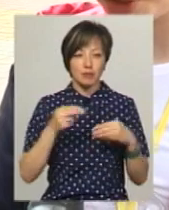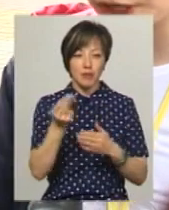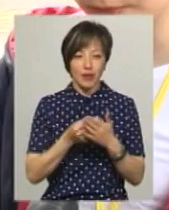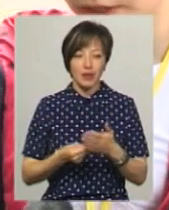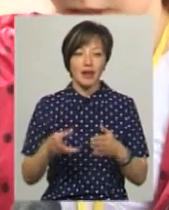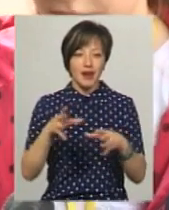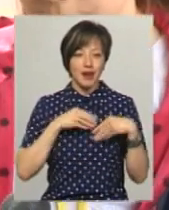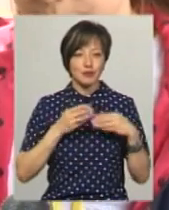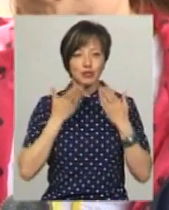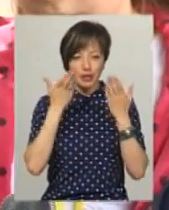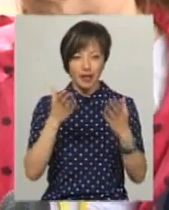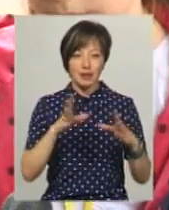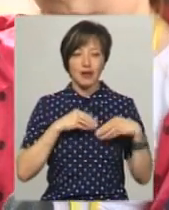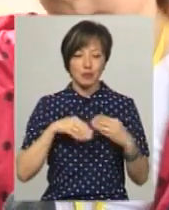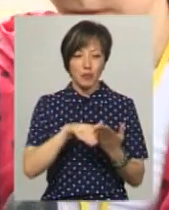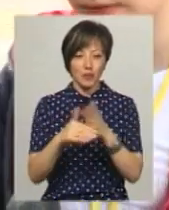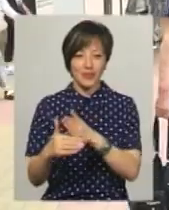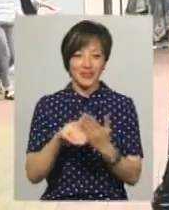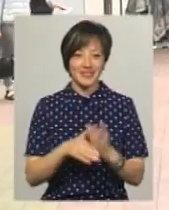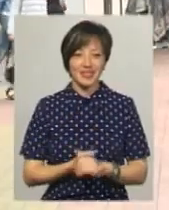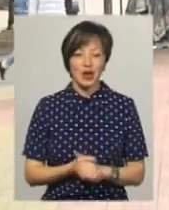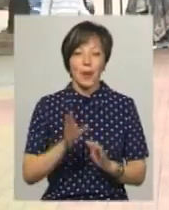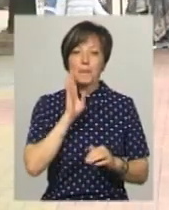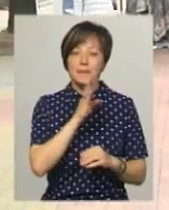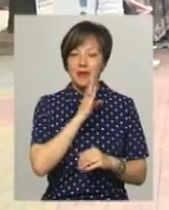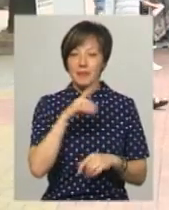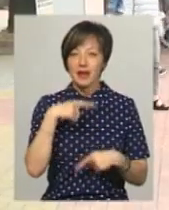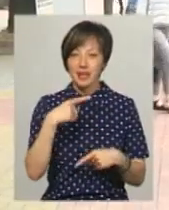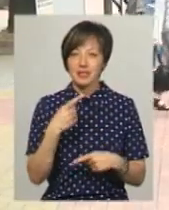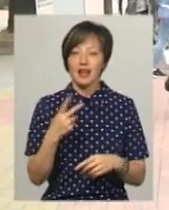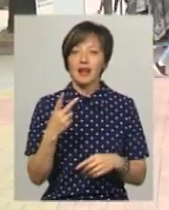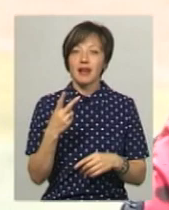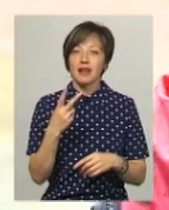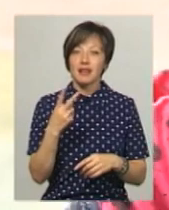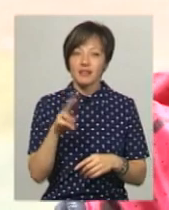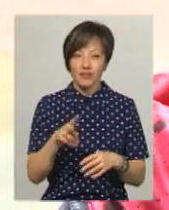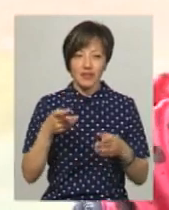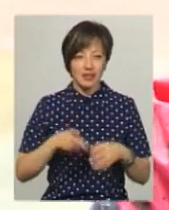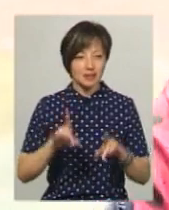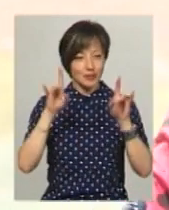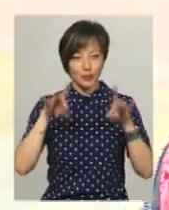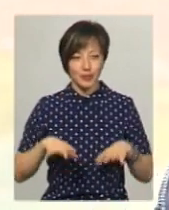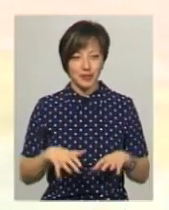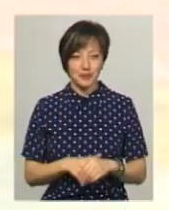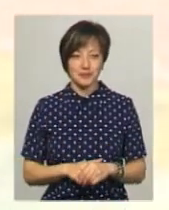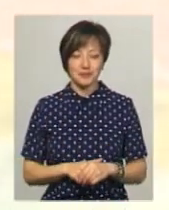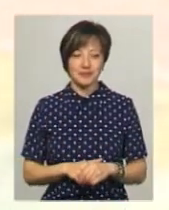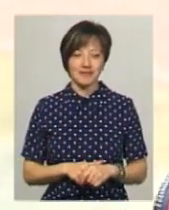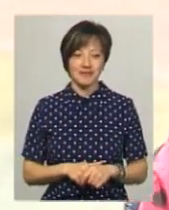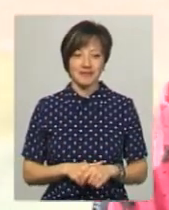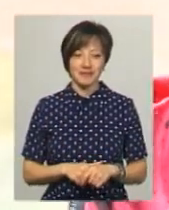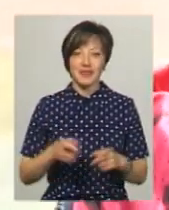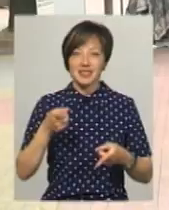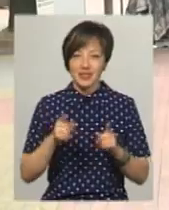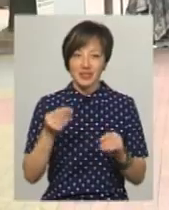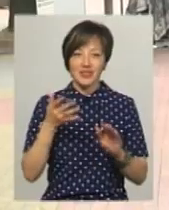разом читаємо, разом допомагаємо мамі. Мама Світлана каже, двійня для неї з чоловіком стало сюрпризом. Звісно,